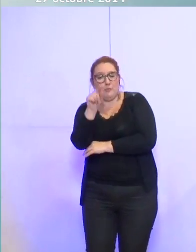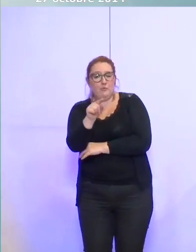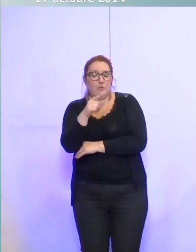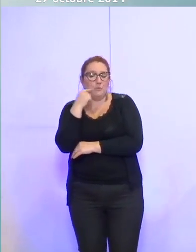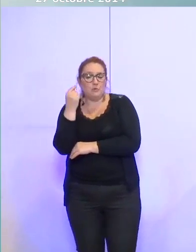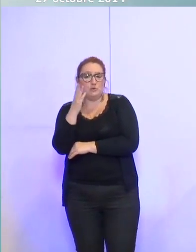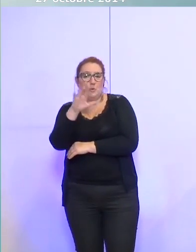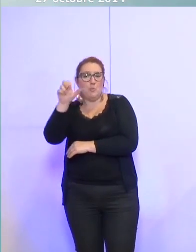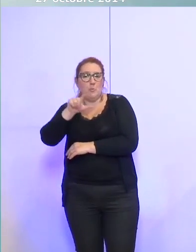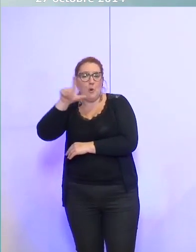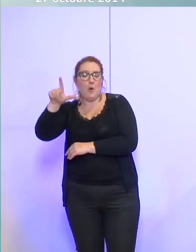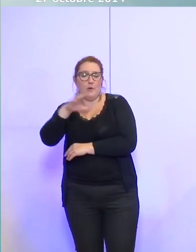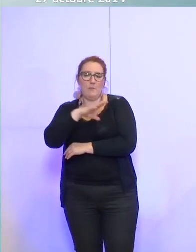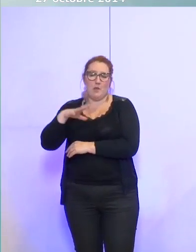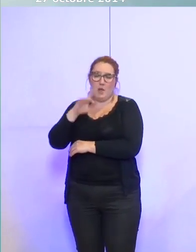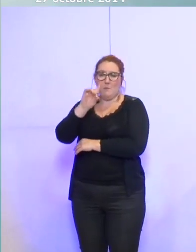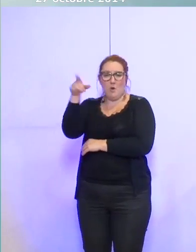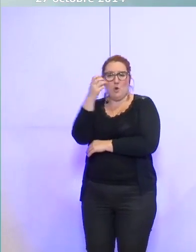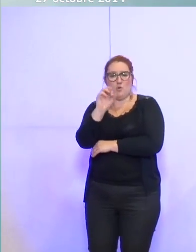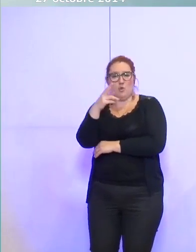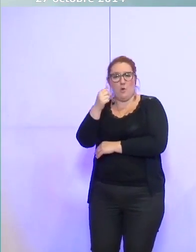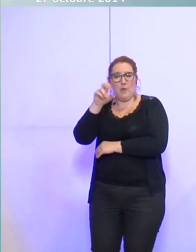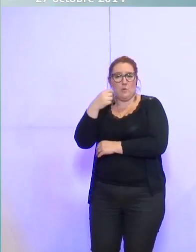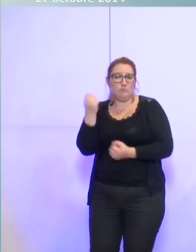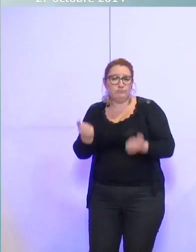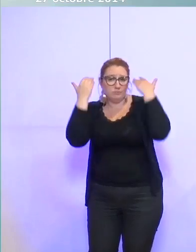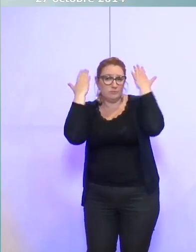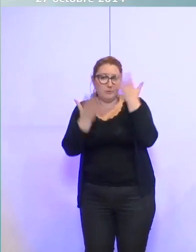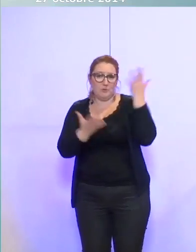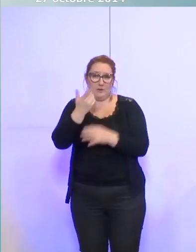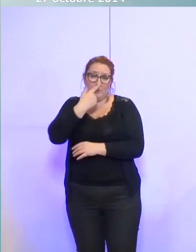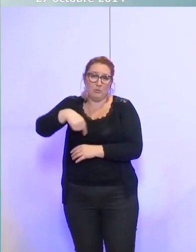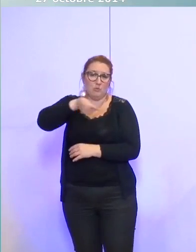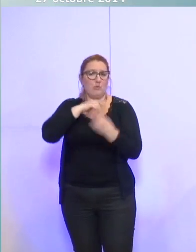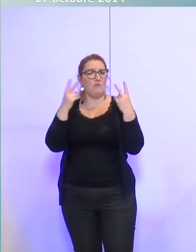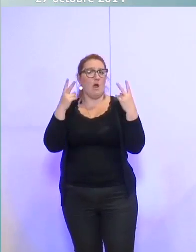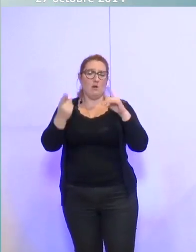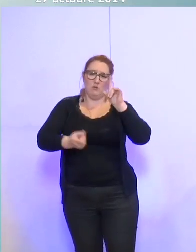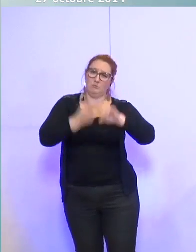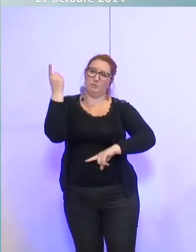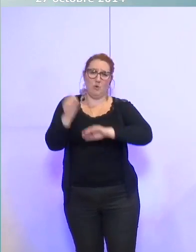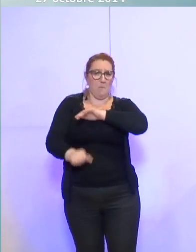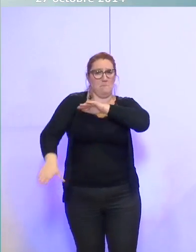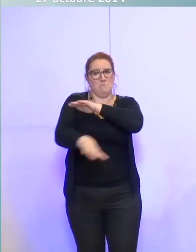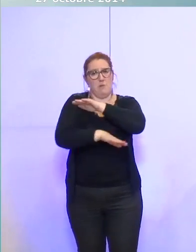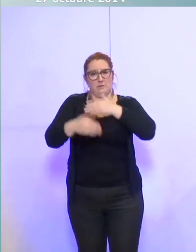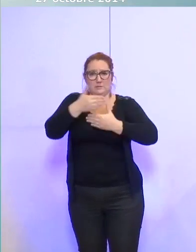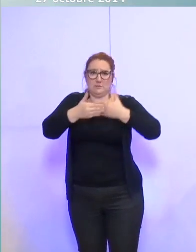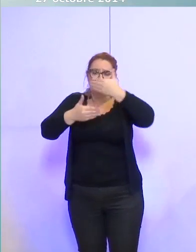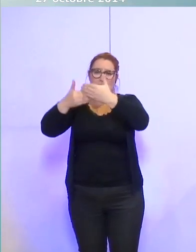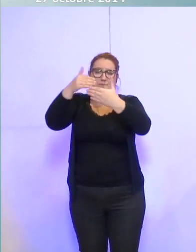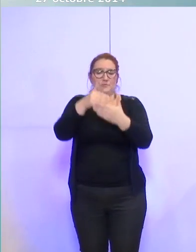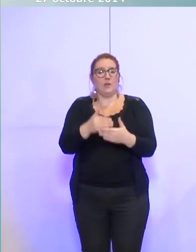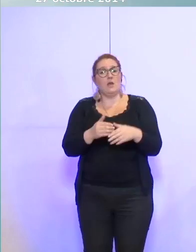et Mme Dornano, mais qui sont pour nous très importants et qui sont effectivement structurants. C'est une activité, le jardin de rue, qui